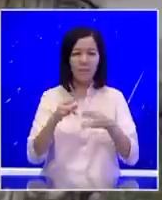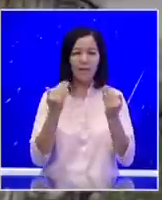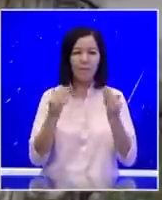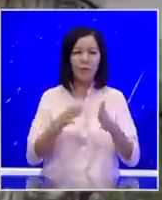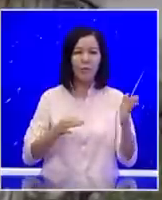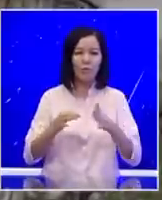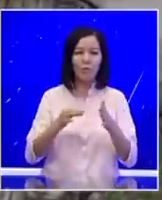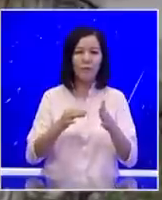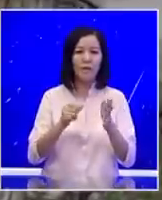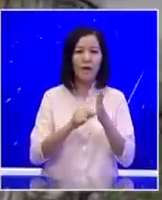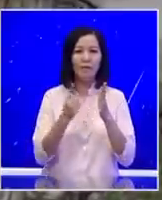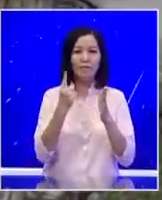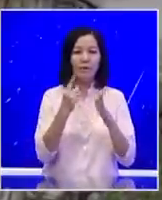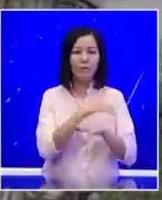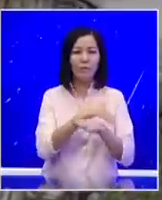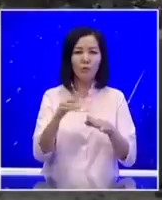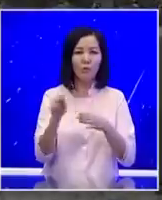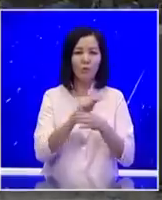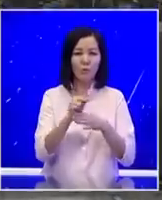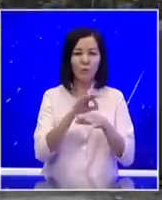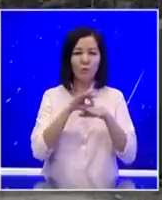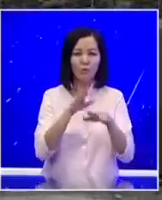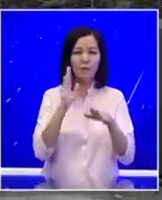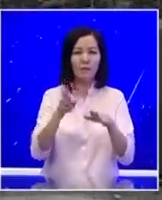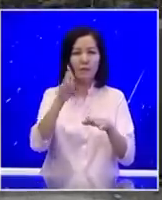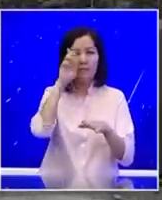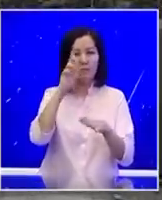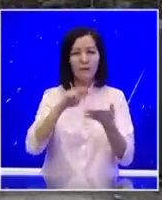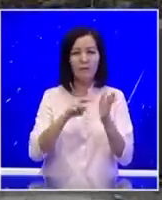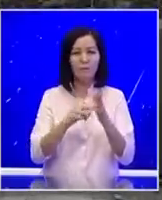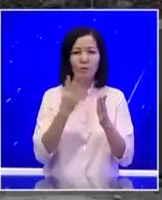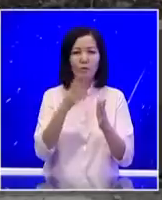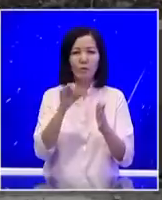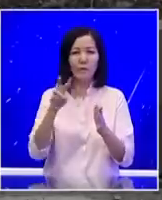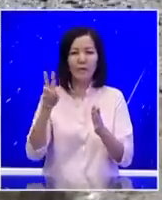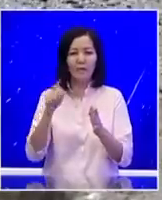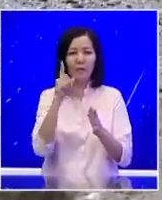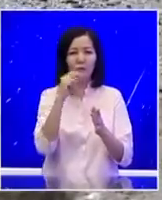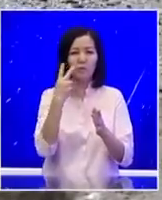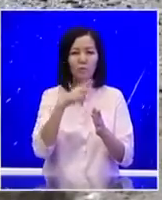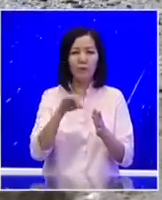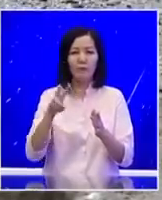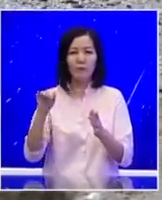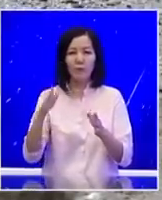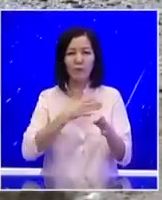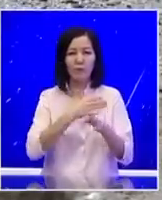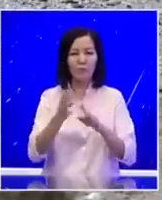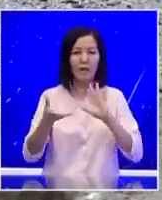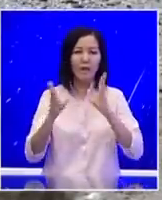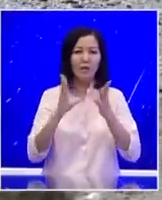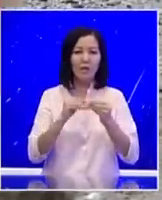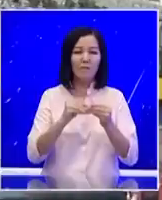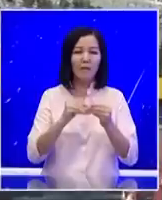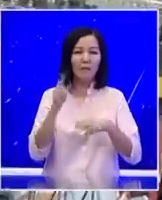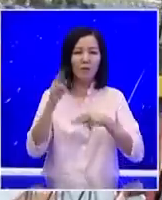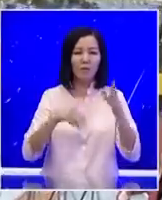биыл облыс орталығында 61 көше өңдеуден өткізіледі. Ол үшін мемлекеттік бюджеттен 4 миллиард 120 миллион теңге бөлініпті.